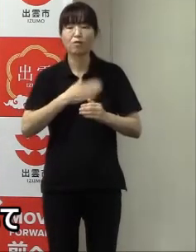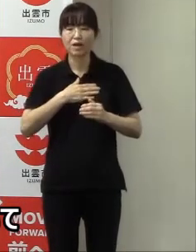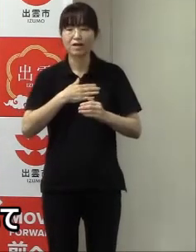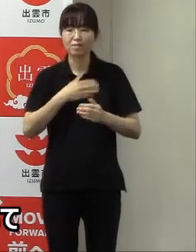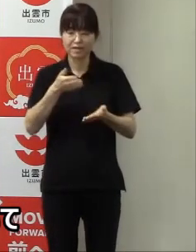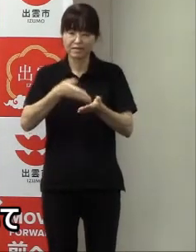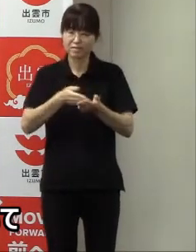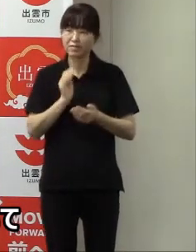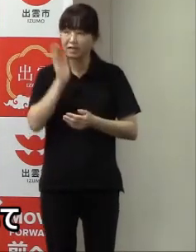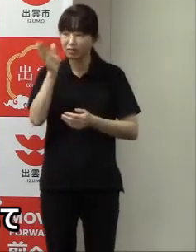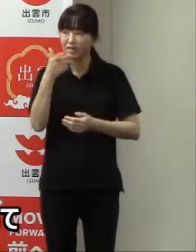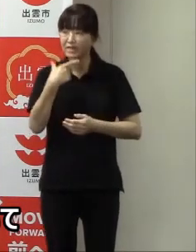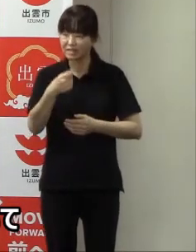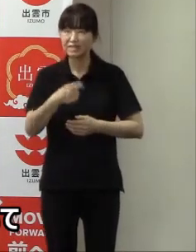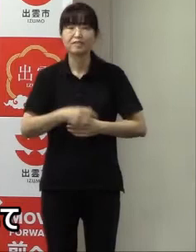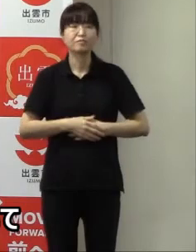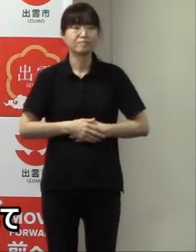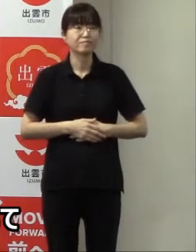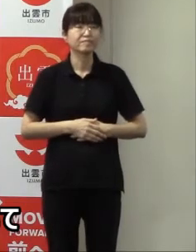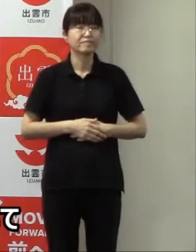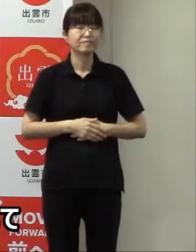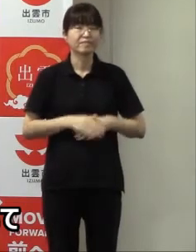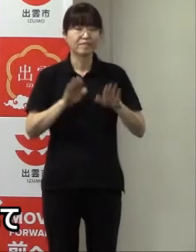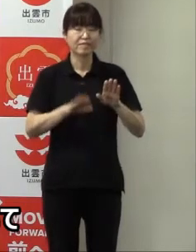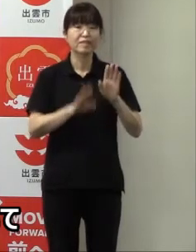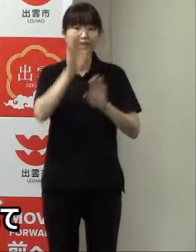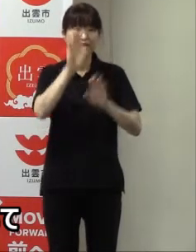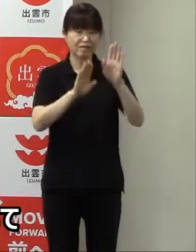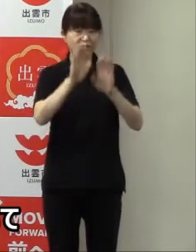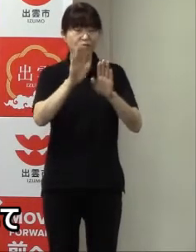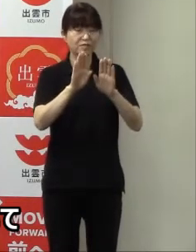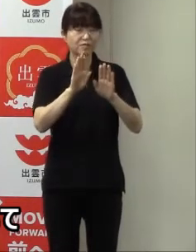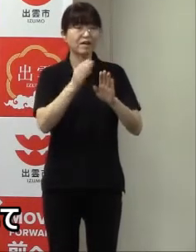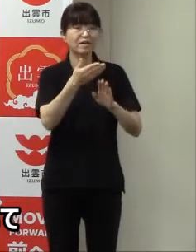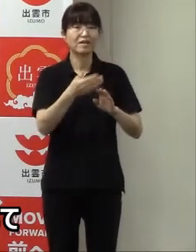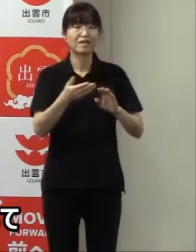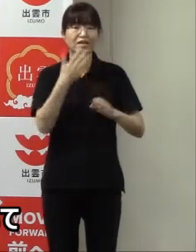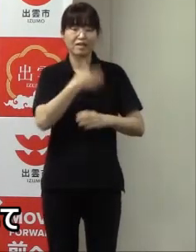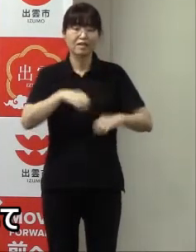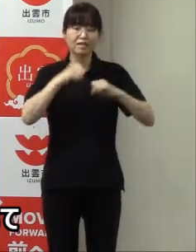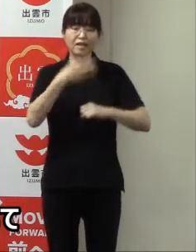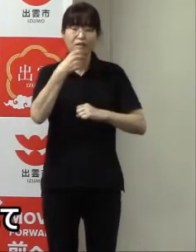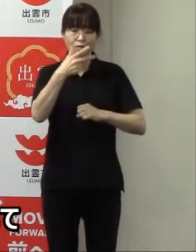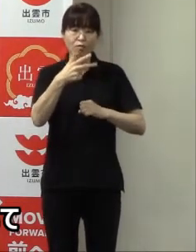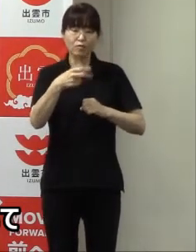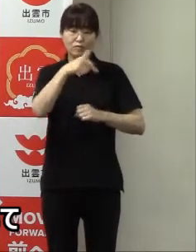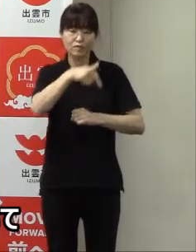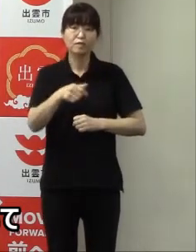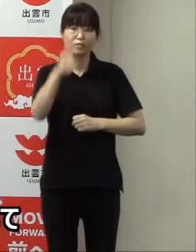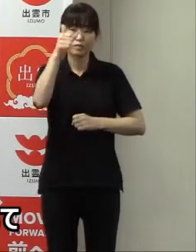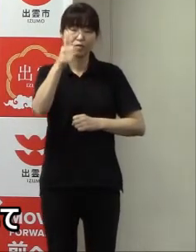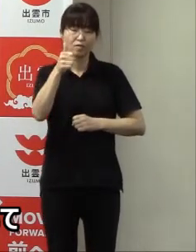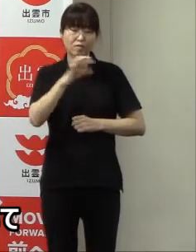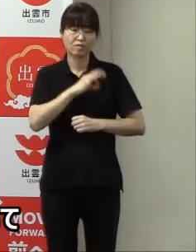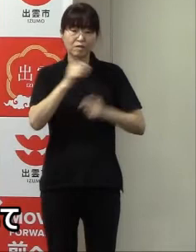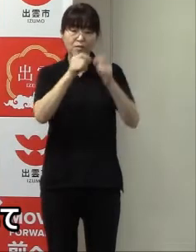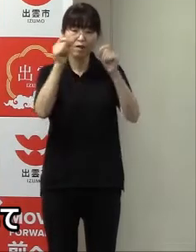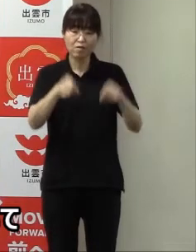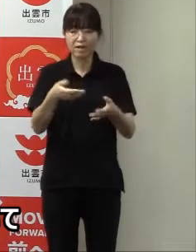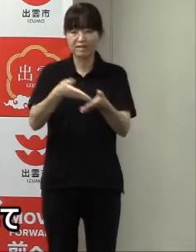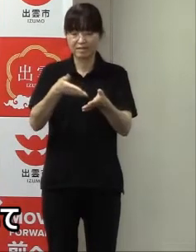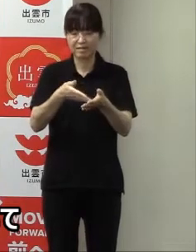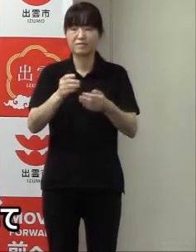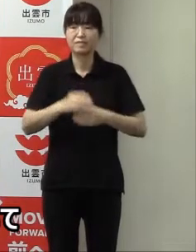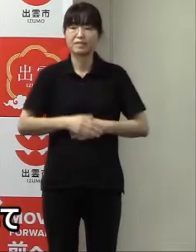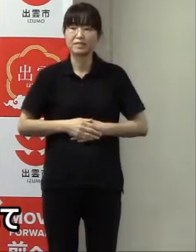願いします。 じゃあ現状のは今 原告事務所の方からございます。個別の市